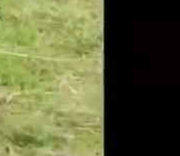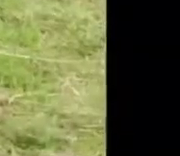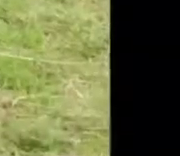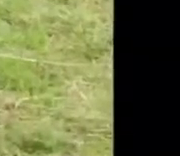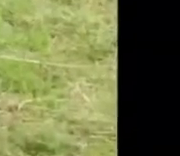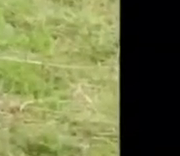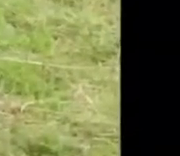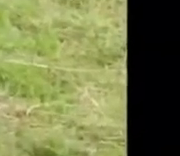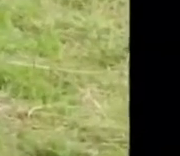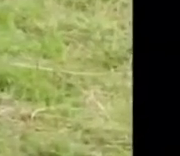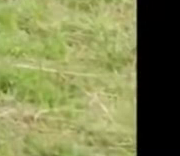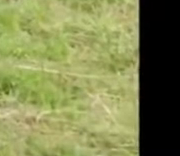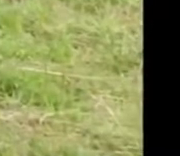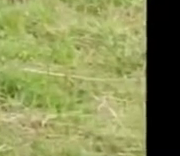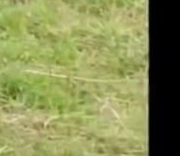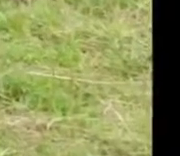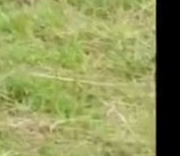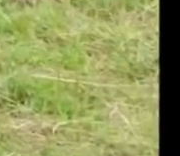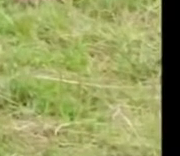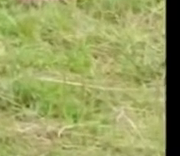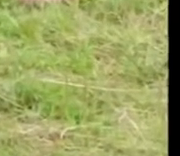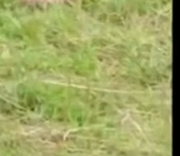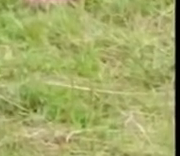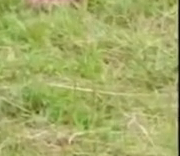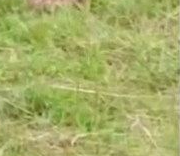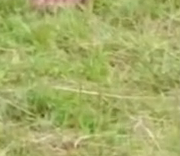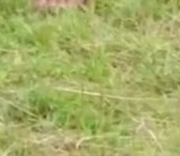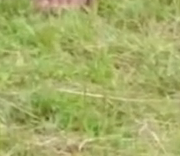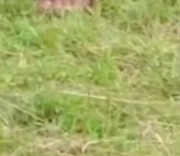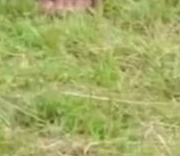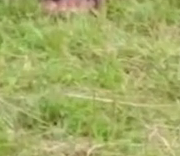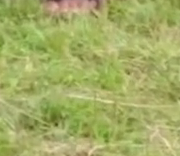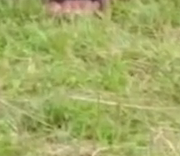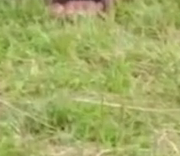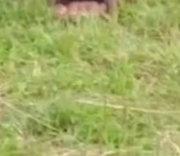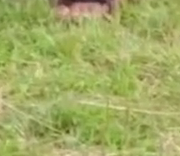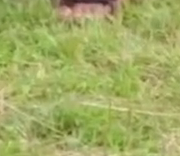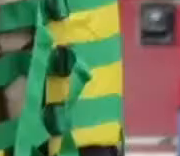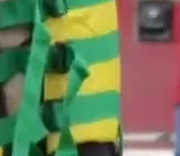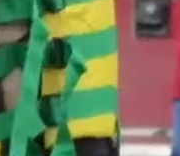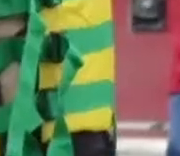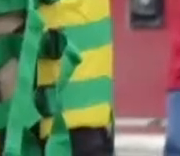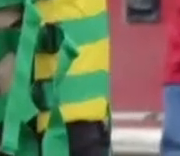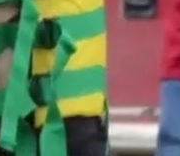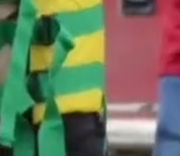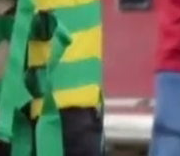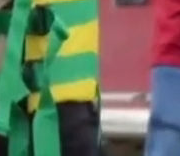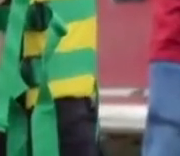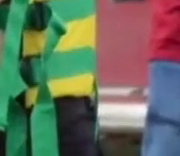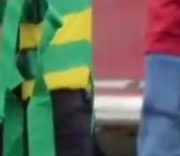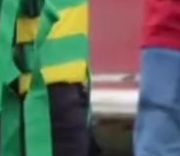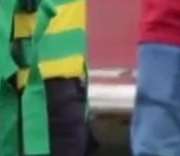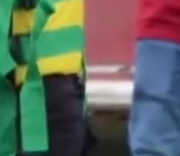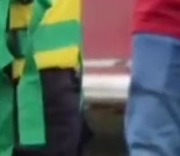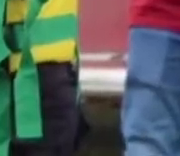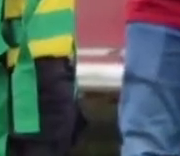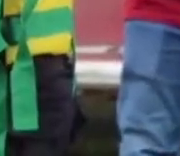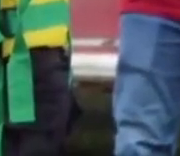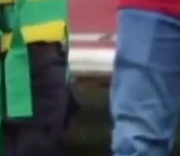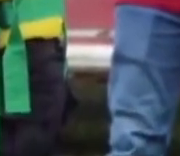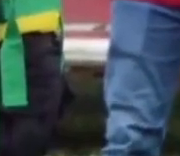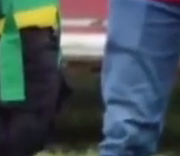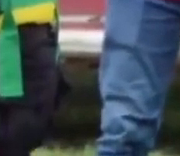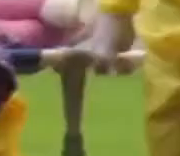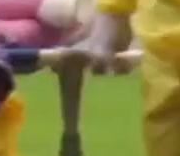39.044 orang. Tak cukup hanya mendapat pelatihan dasar, Tagana yang secara aktif dan proaktif